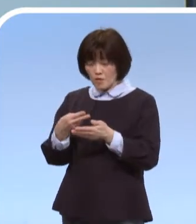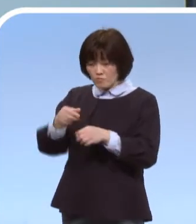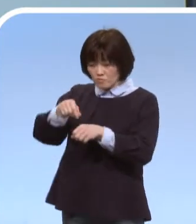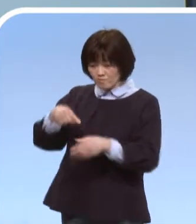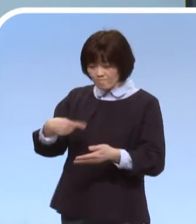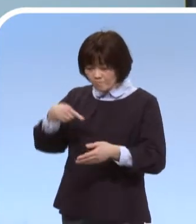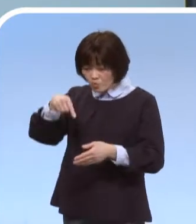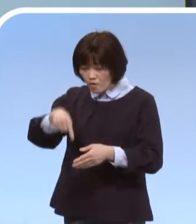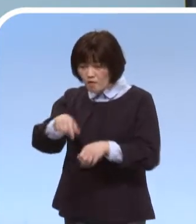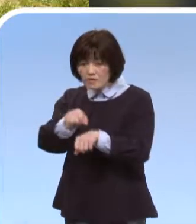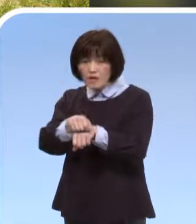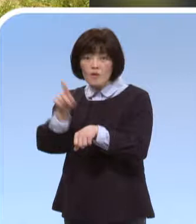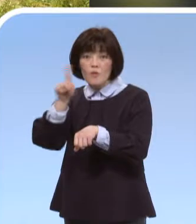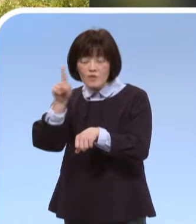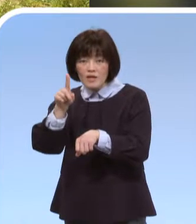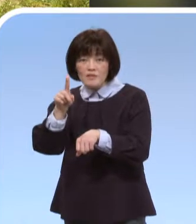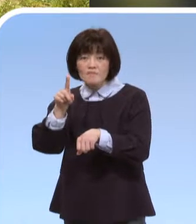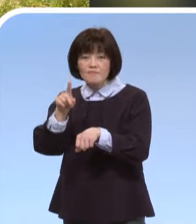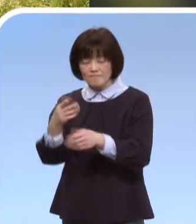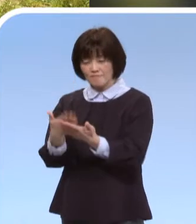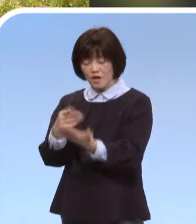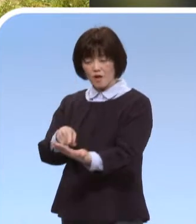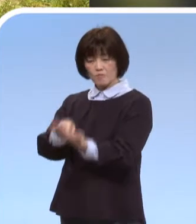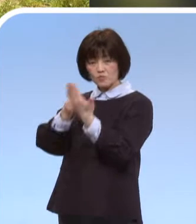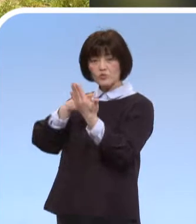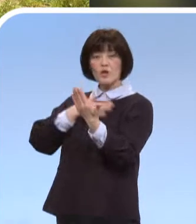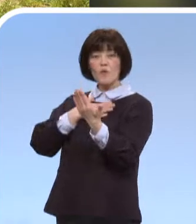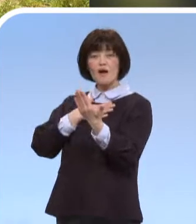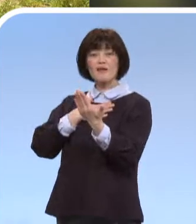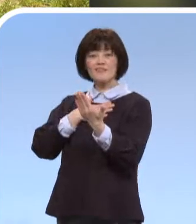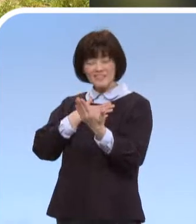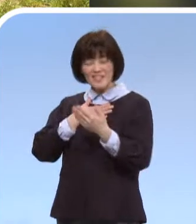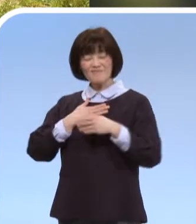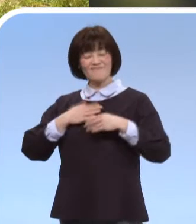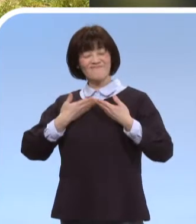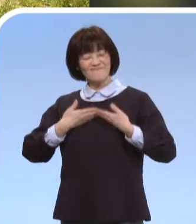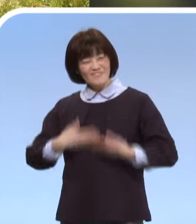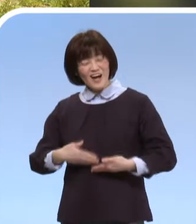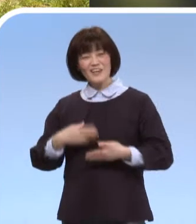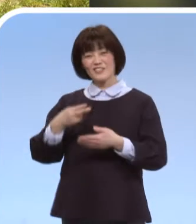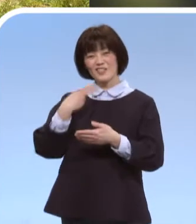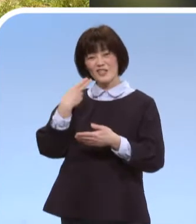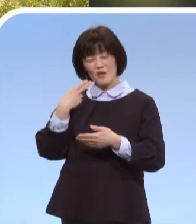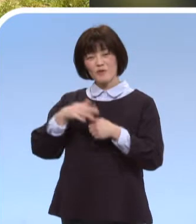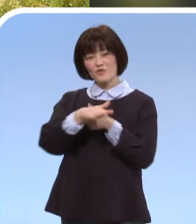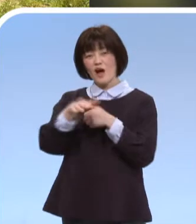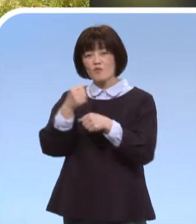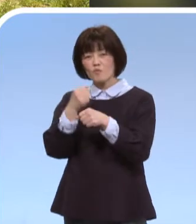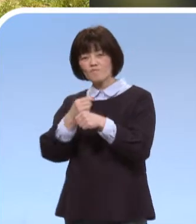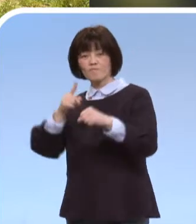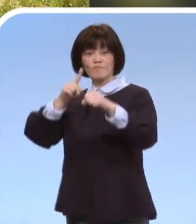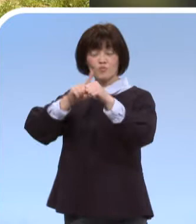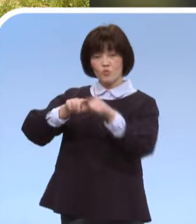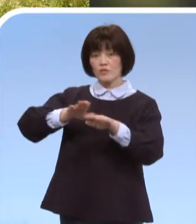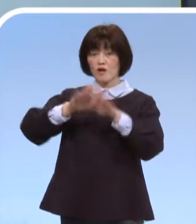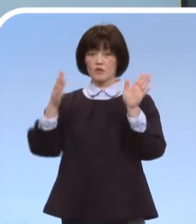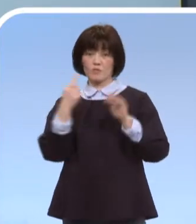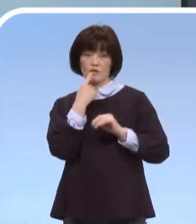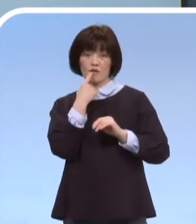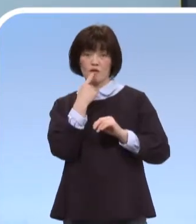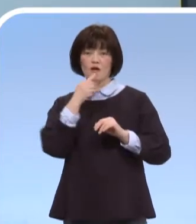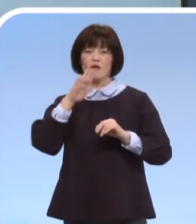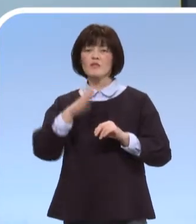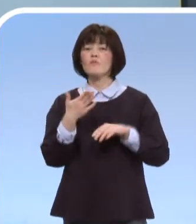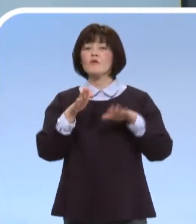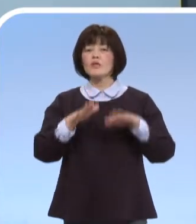ってるかすぐ分かることで安心してこうみんなで食卓を囲める外食環境づくりみたいなのをやってきたんですね。 はいはい。